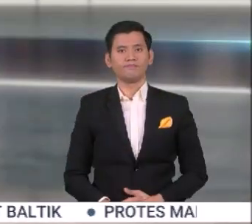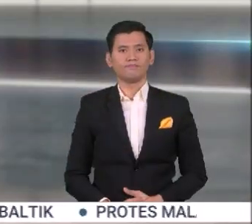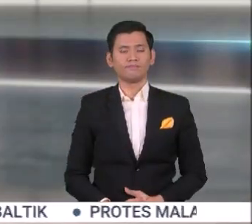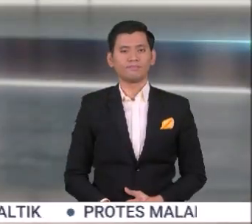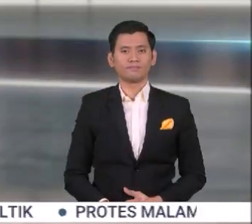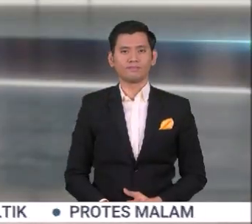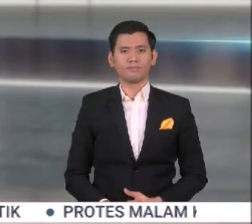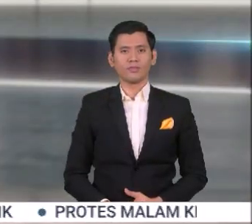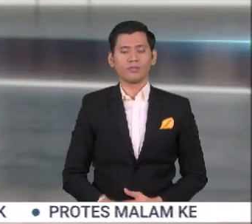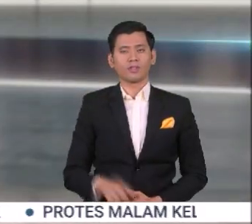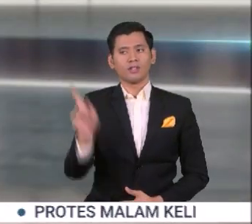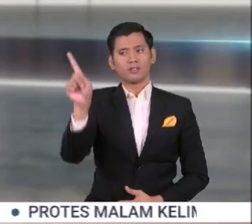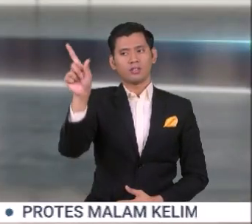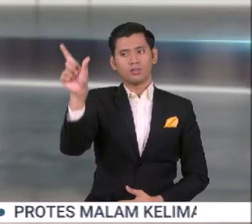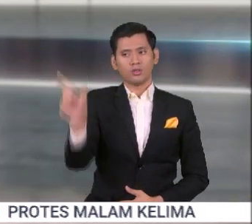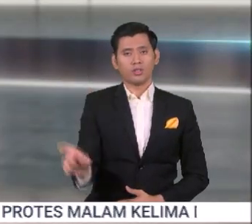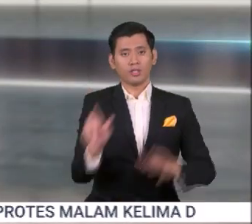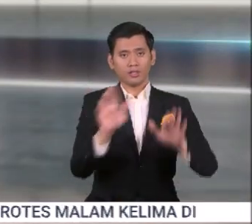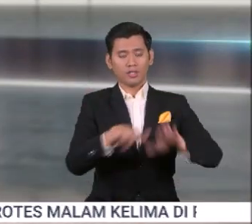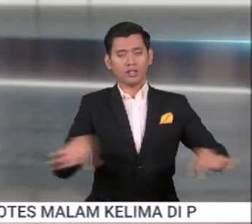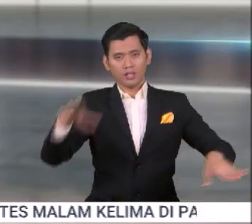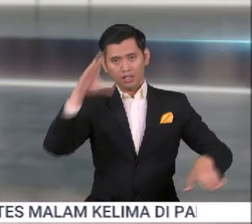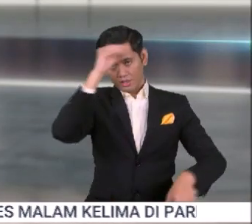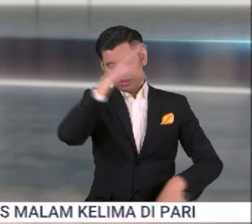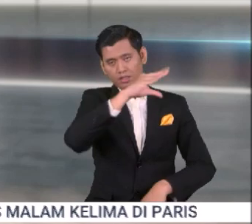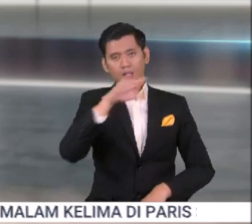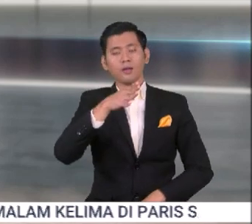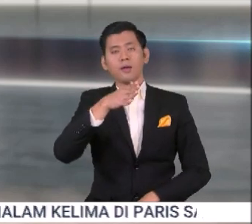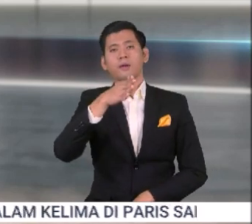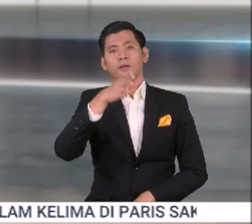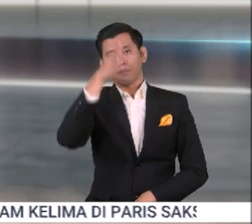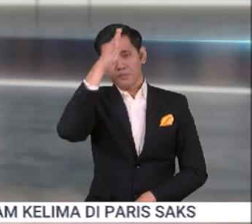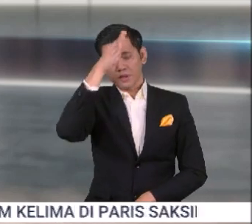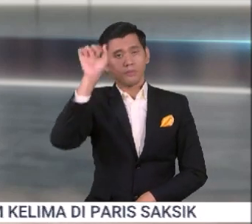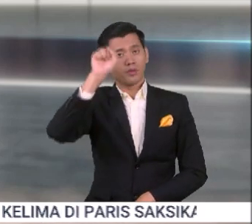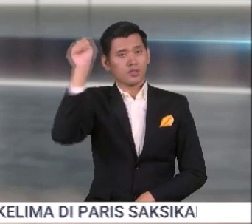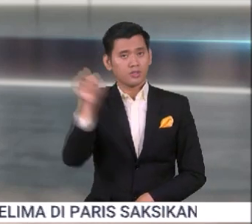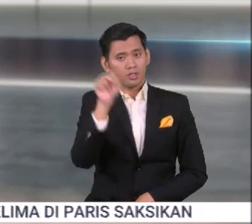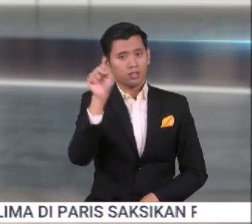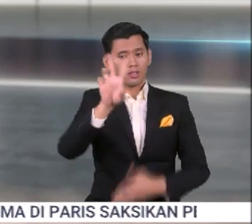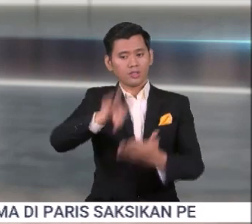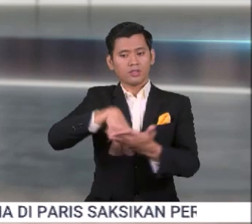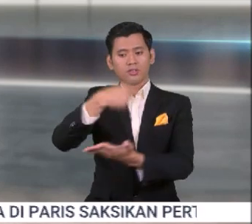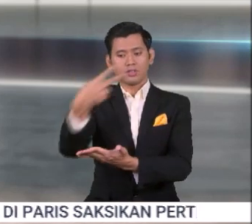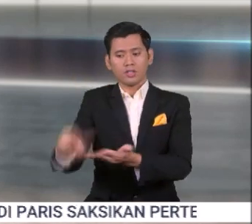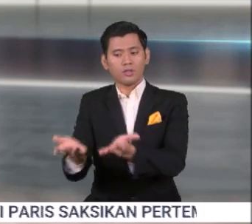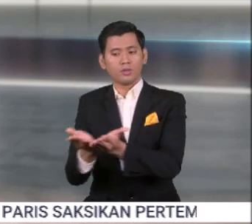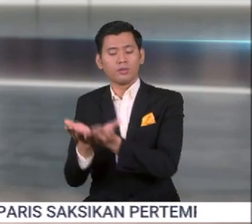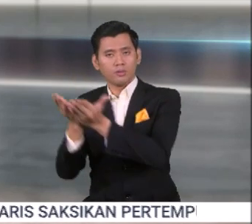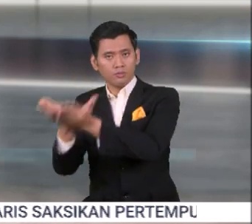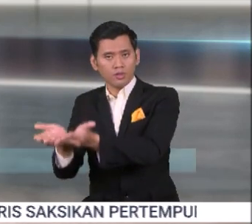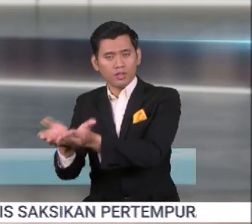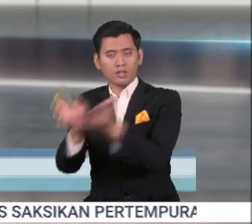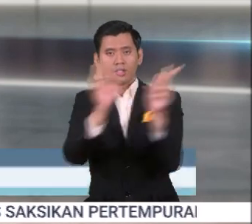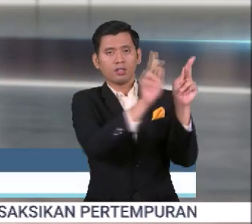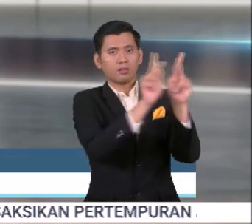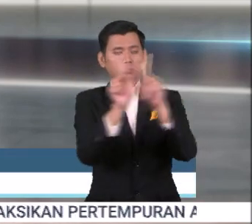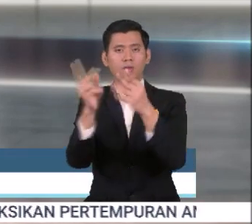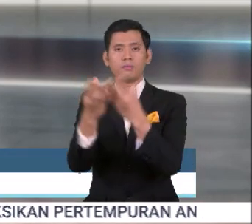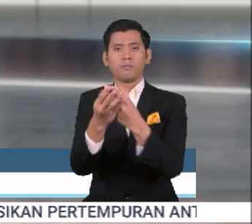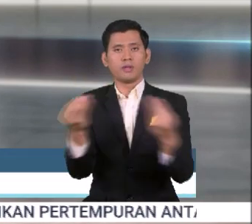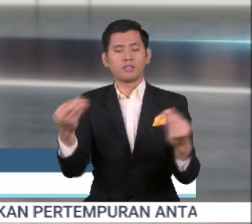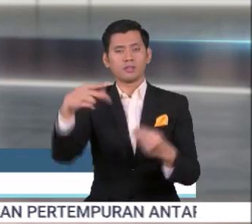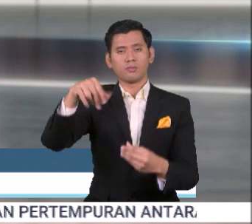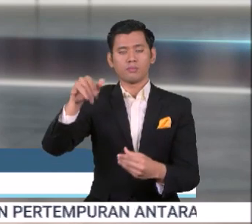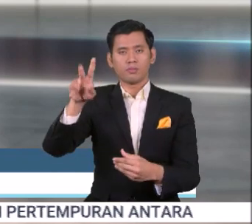keseksaan seorang kanak-kanak lelaki dan Bapa saudaranya yang jatuh daripada bot di sungai Kelantan Kampung Pasir